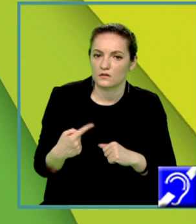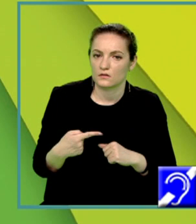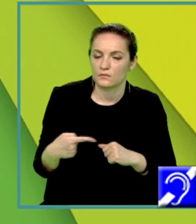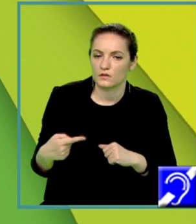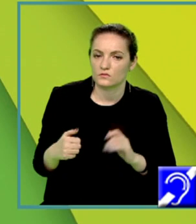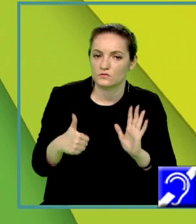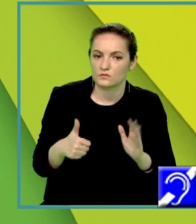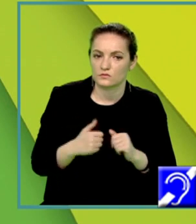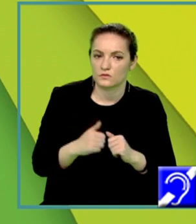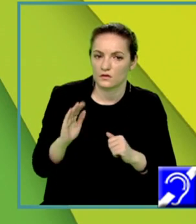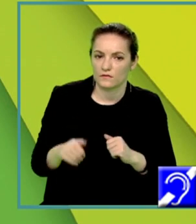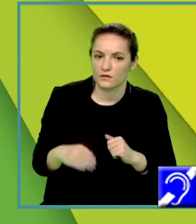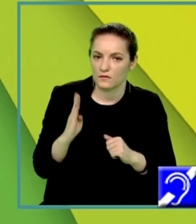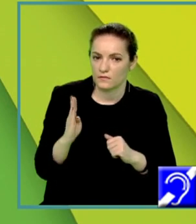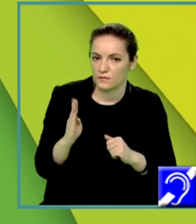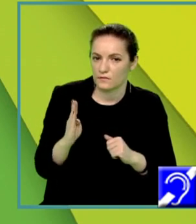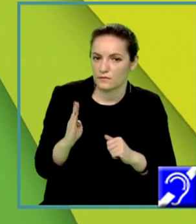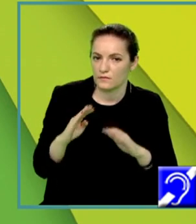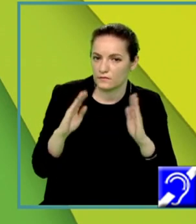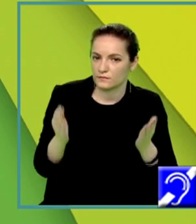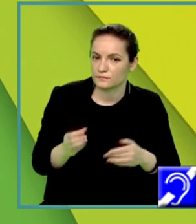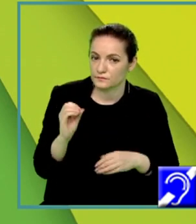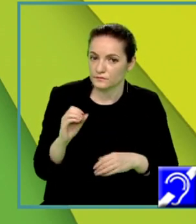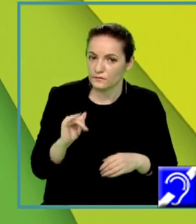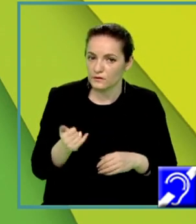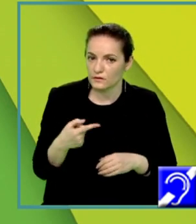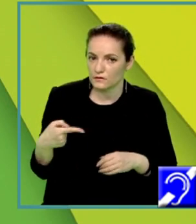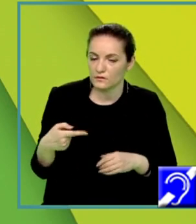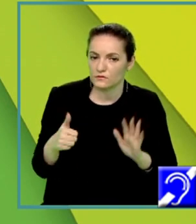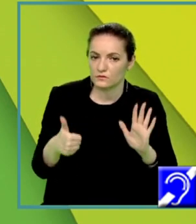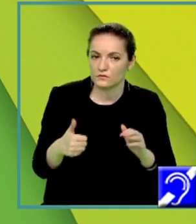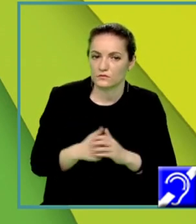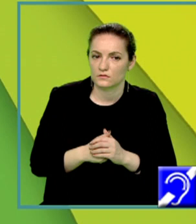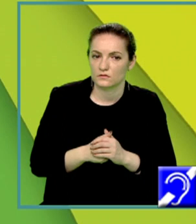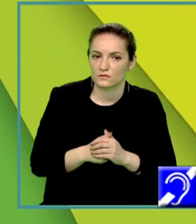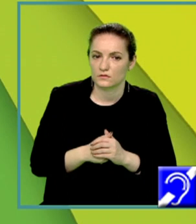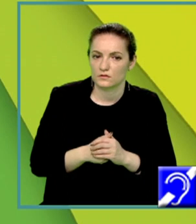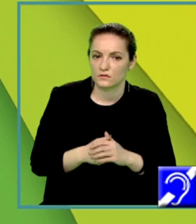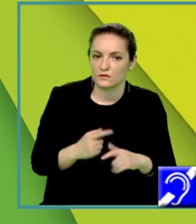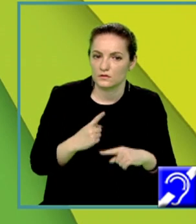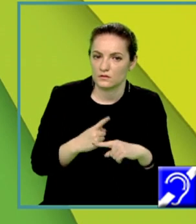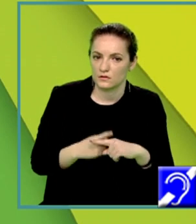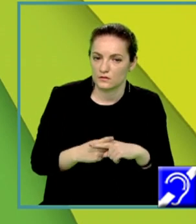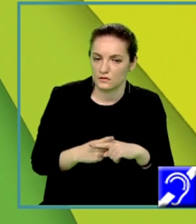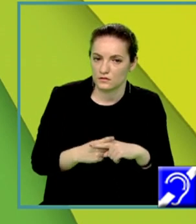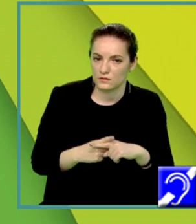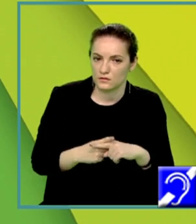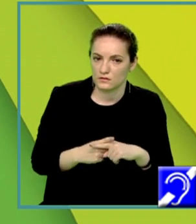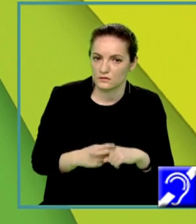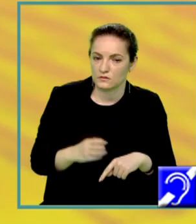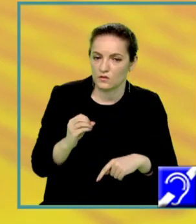Vom avea punctul B mare de coordonate 0 și minus 6, punctul de intersecție cu axa